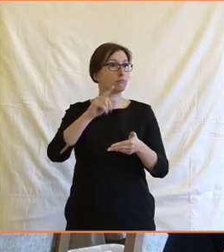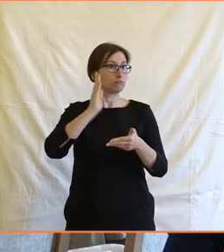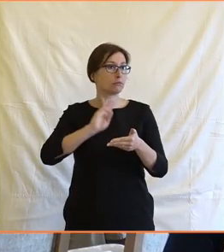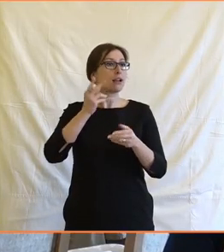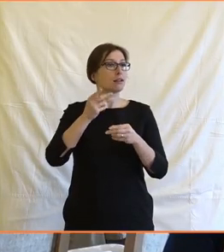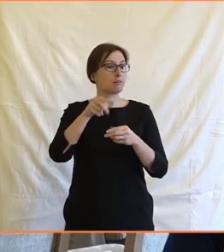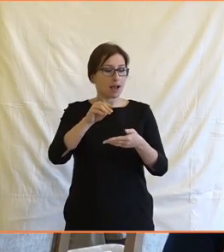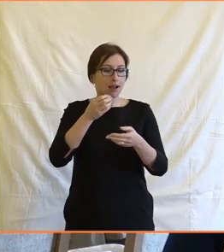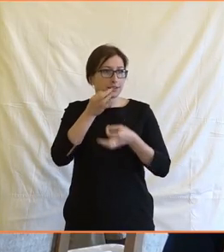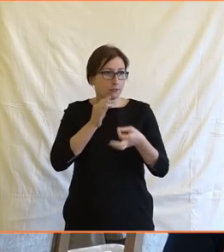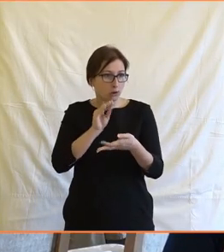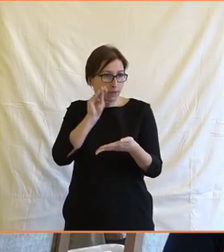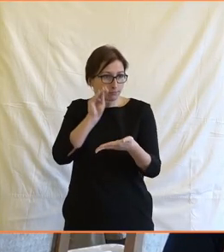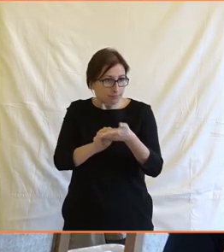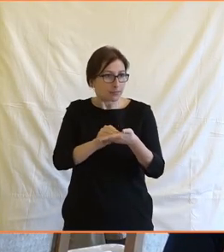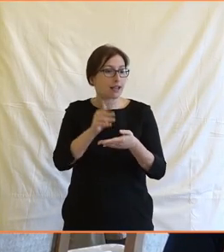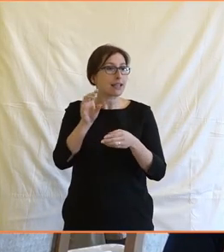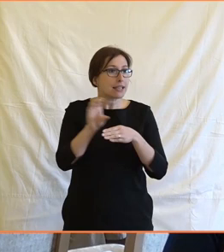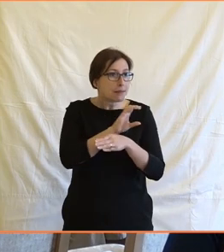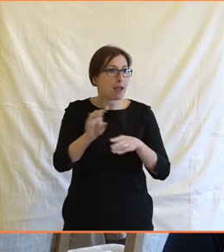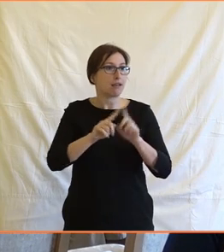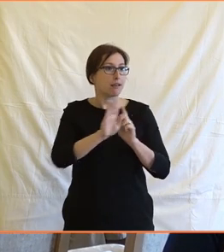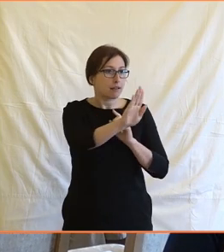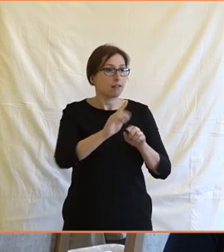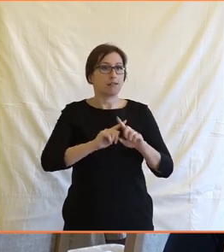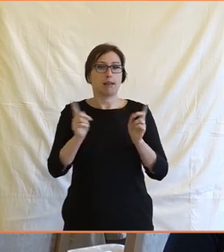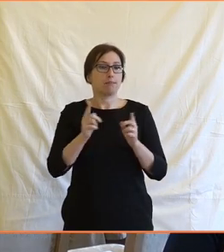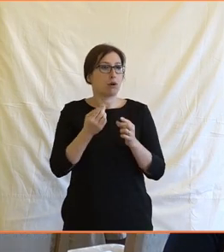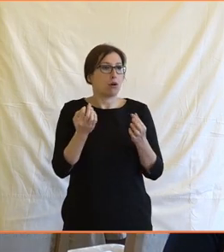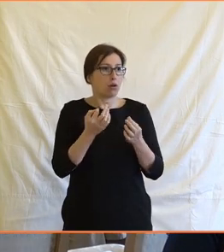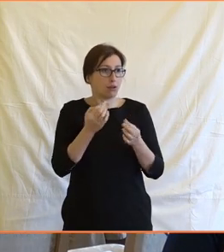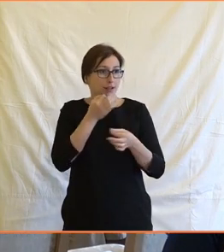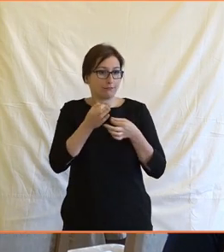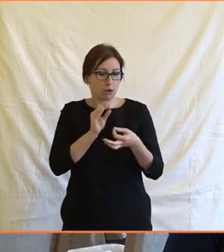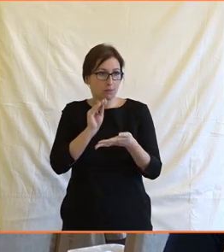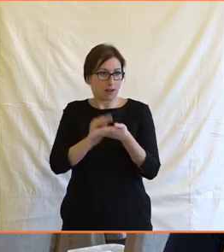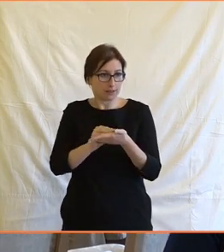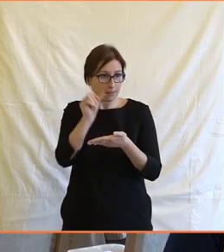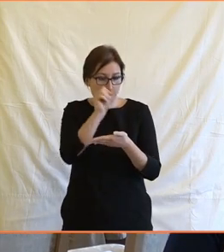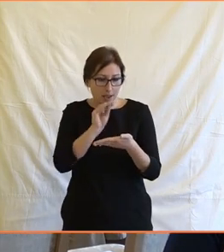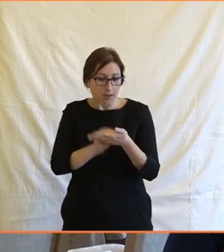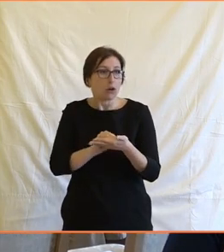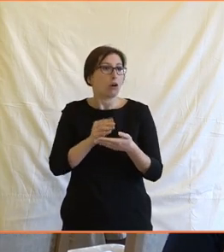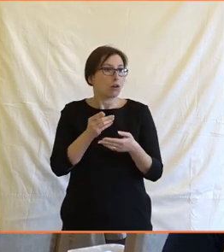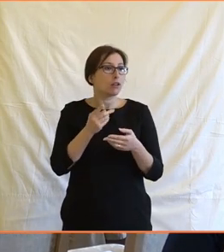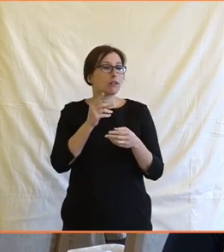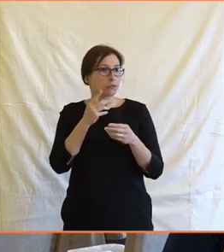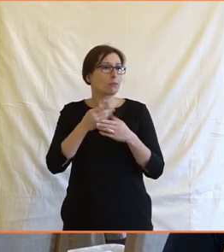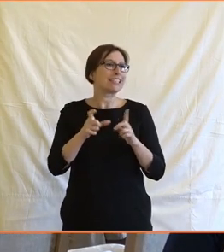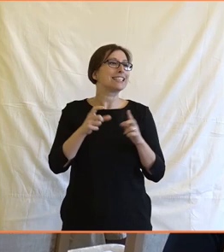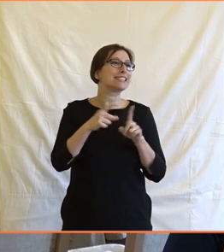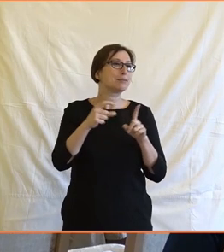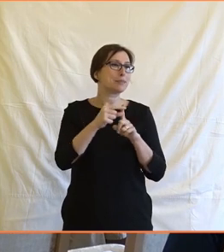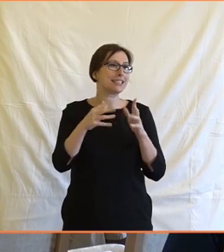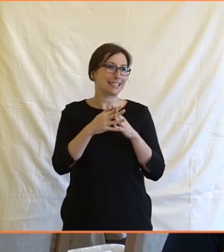na základě toho, že nám tam napíšete vaše e-mailové údaje i v rámci GDPR a podobně, vše je